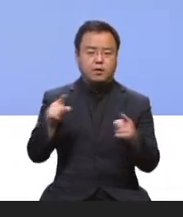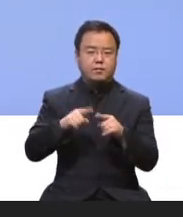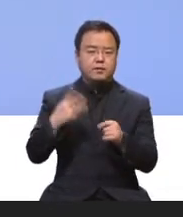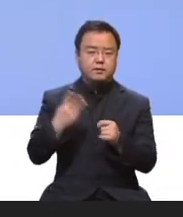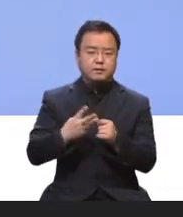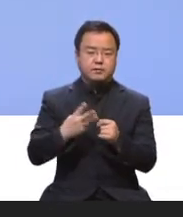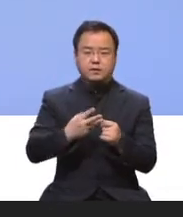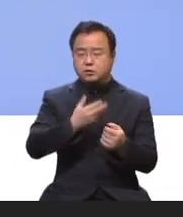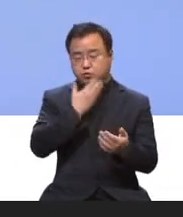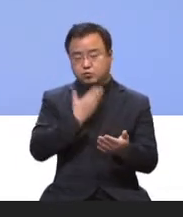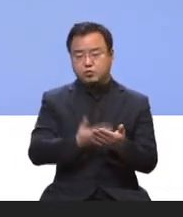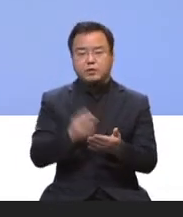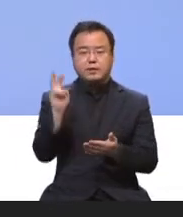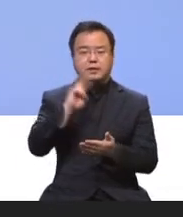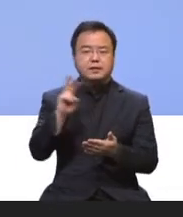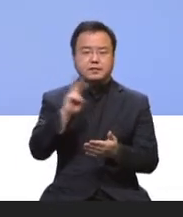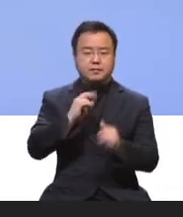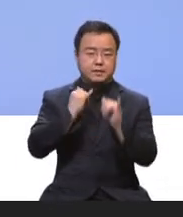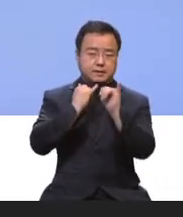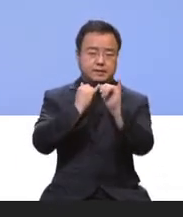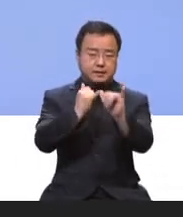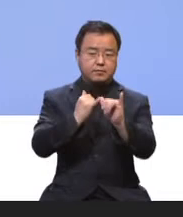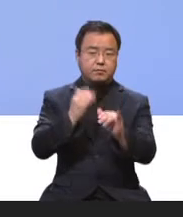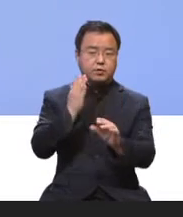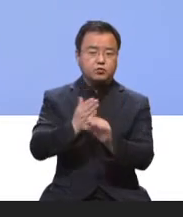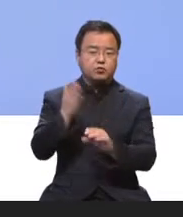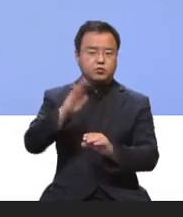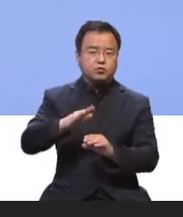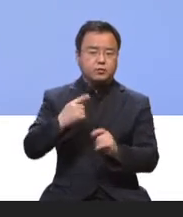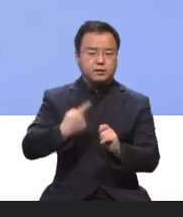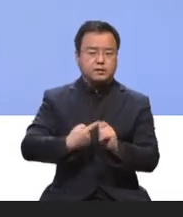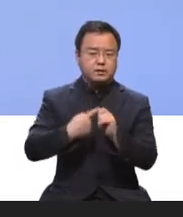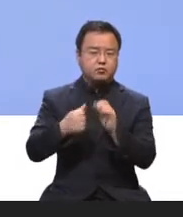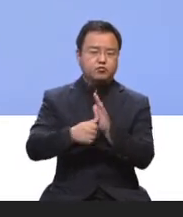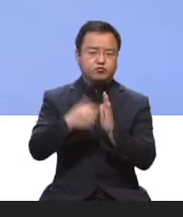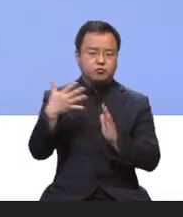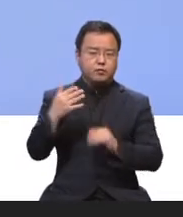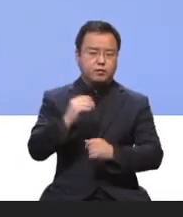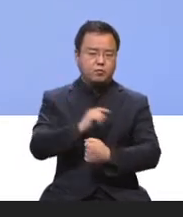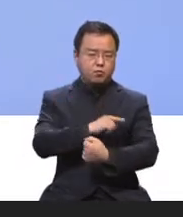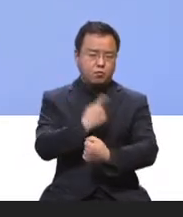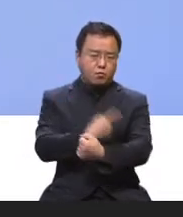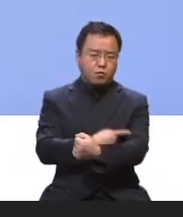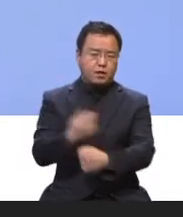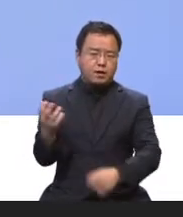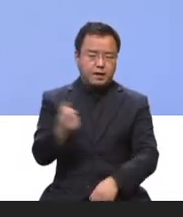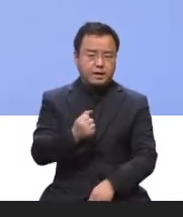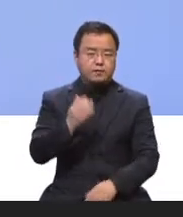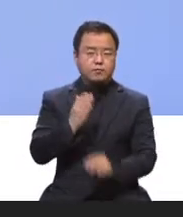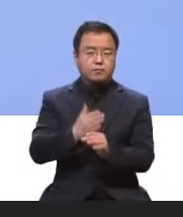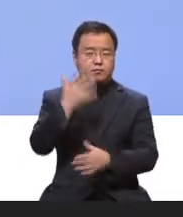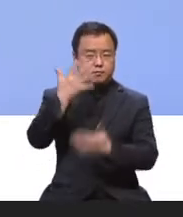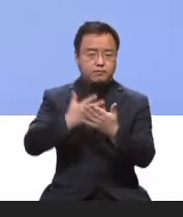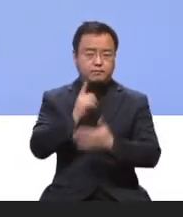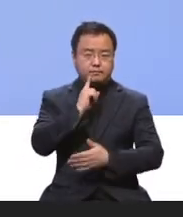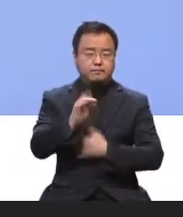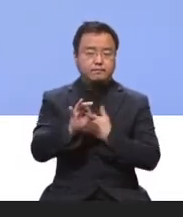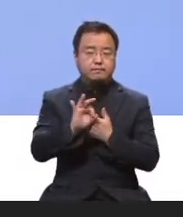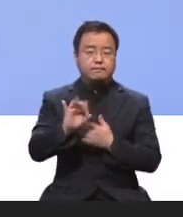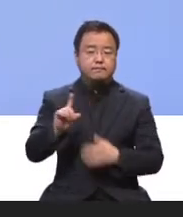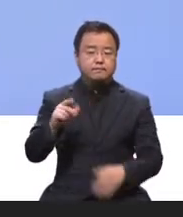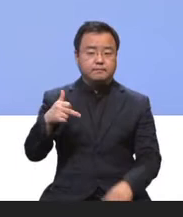음악 시상식으로 불립니다. 그러나 그중에서도 가장 유명하고 가장 권위 있는 시상식이라서 영화계로 따지면